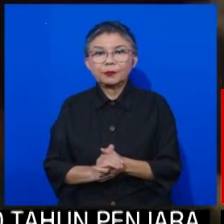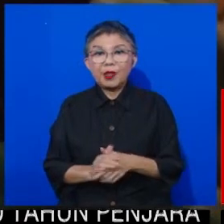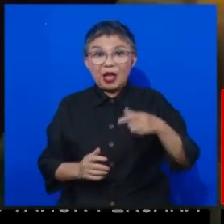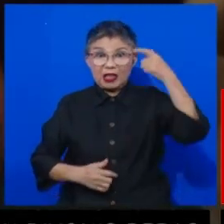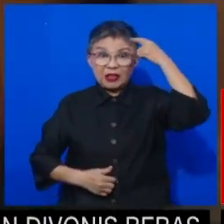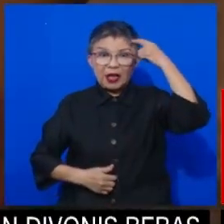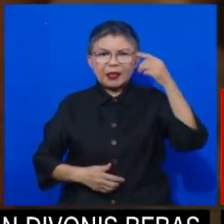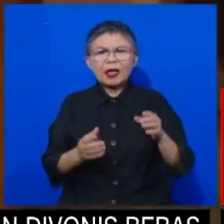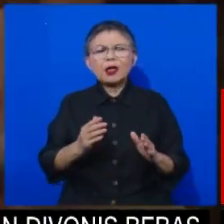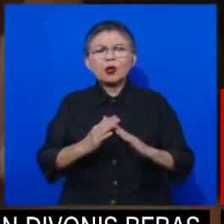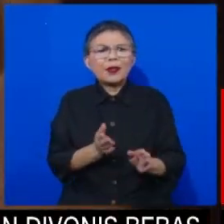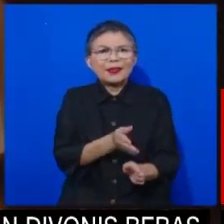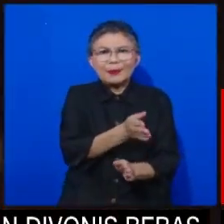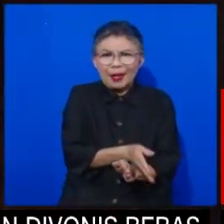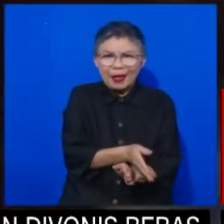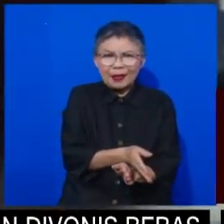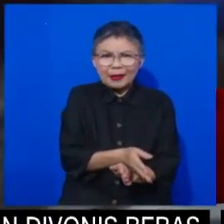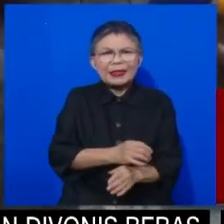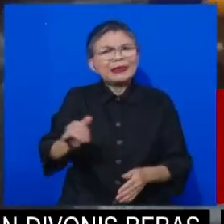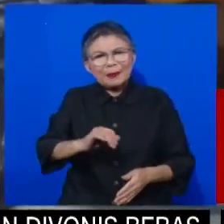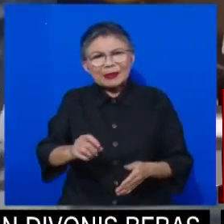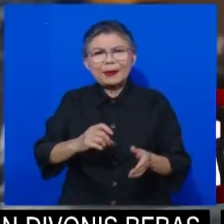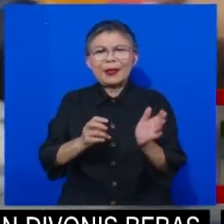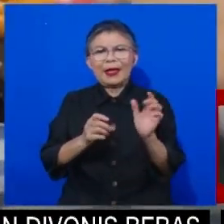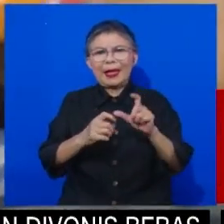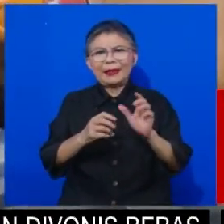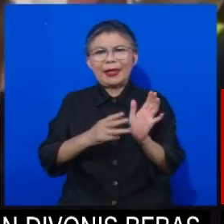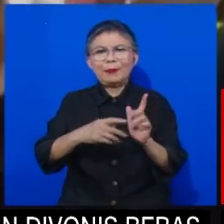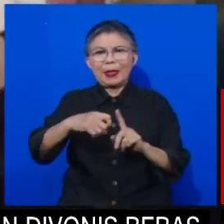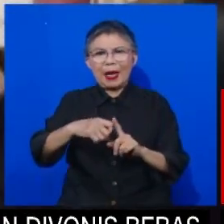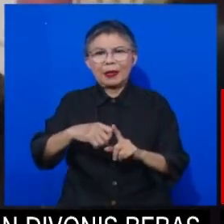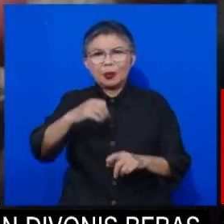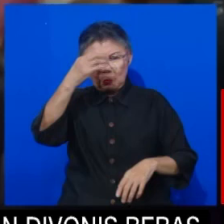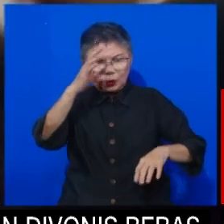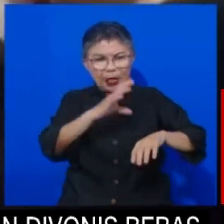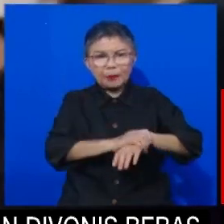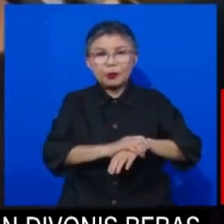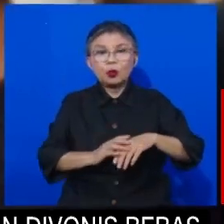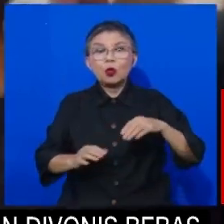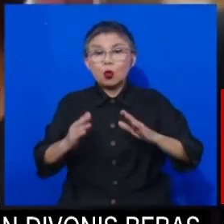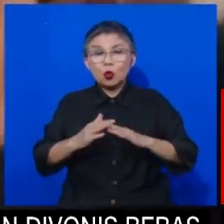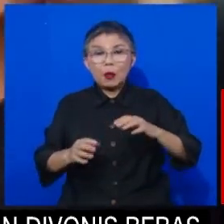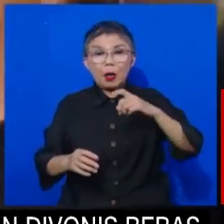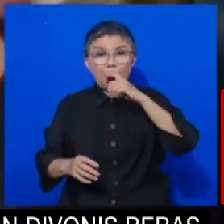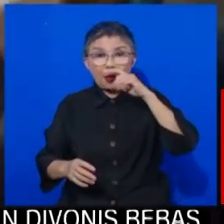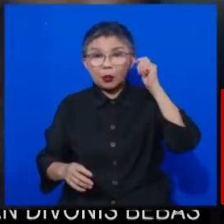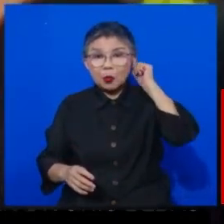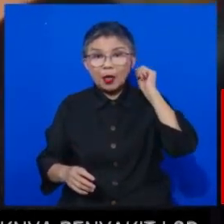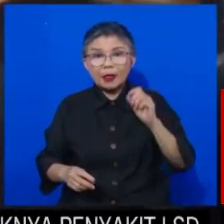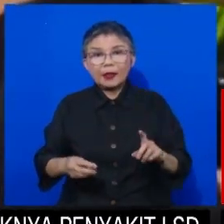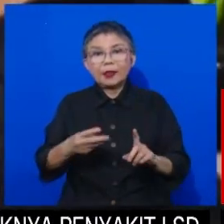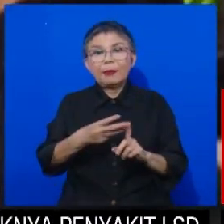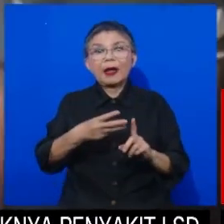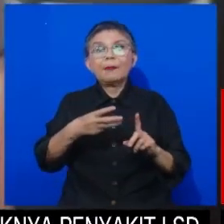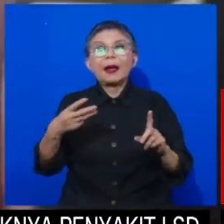Tersangka adalah tetangga korban yang juga pelajar SMK kelas 3. Ia ditangkap di rumah orang tuanya di Desa Terentang, Bangka Barat, Rabu